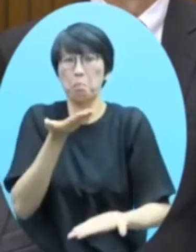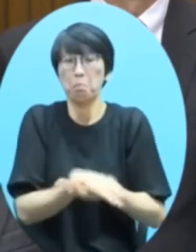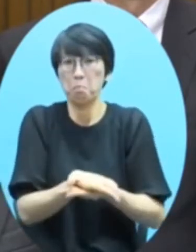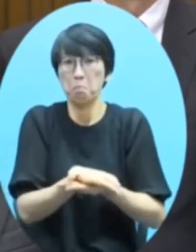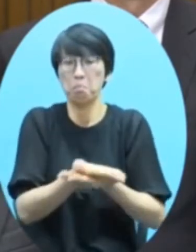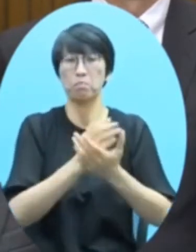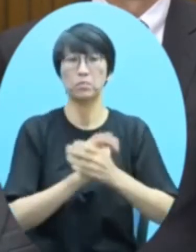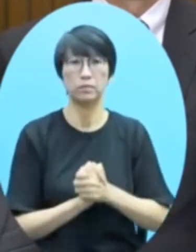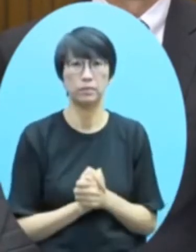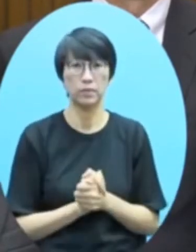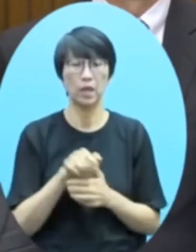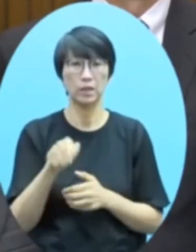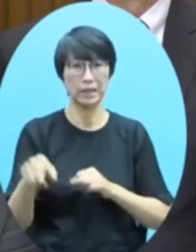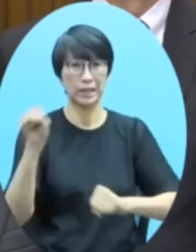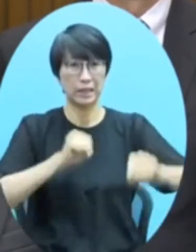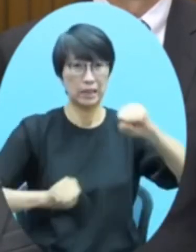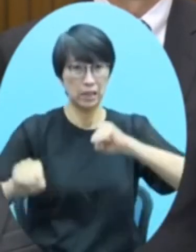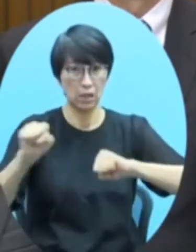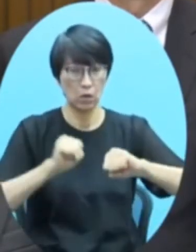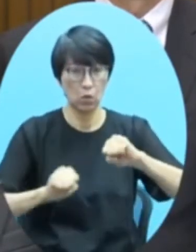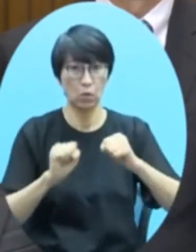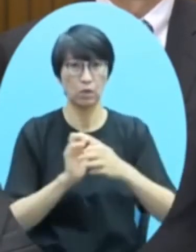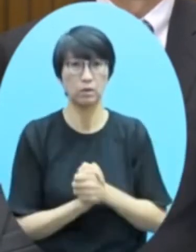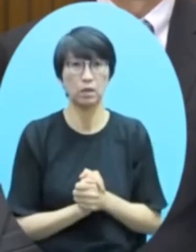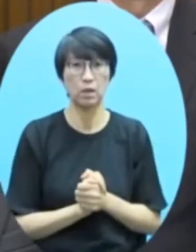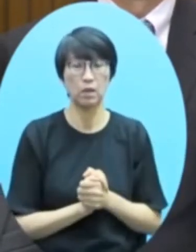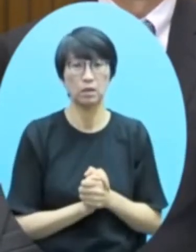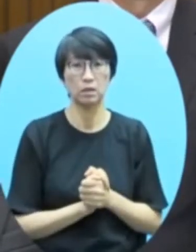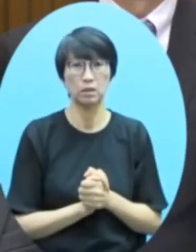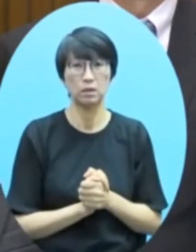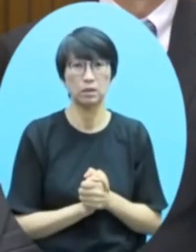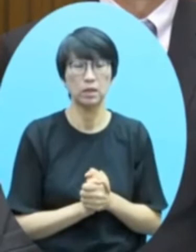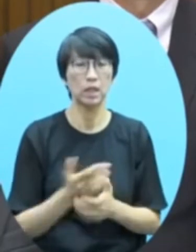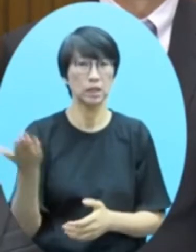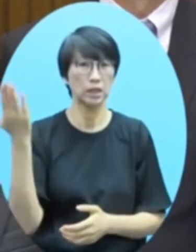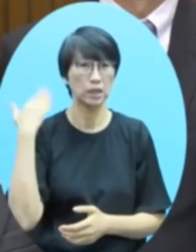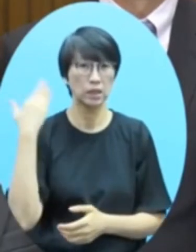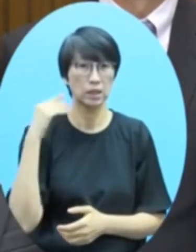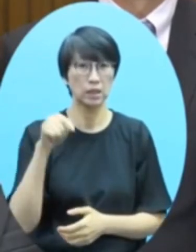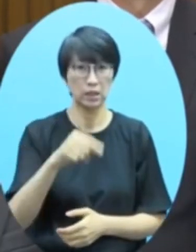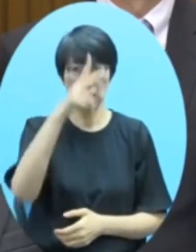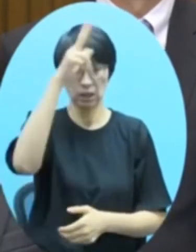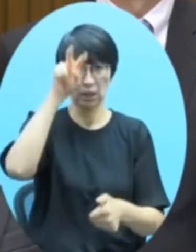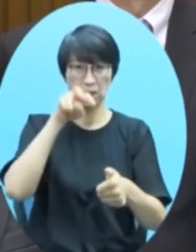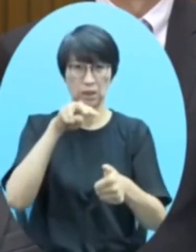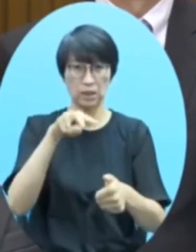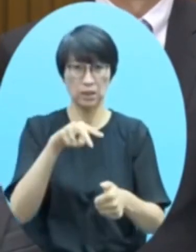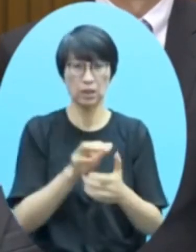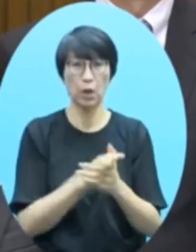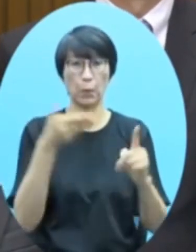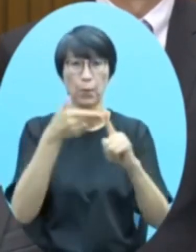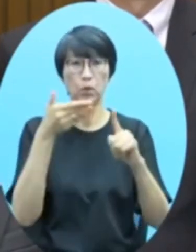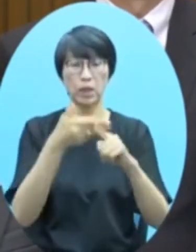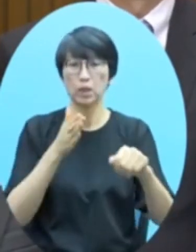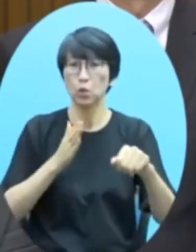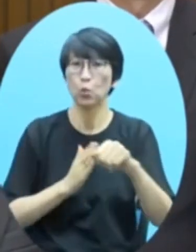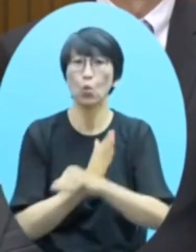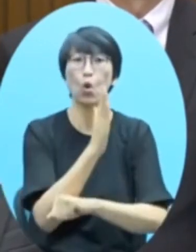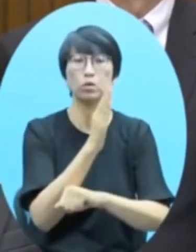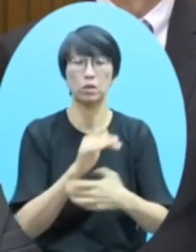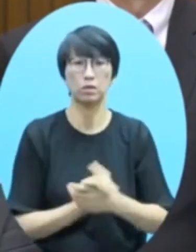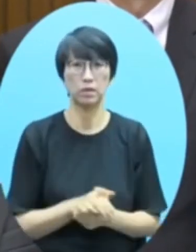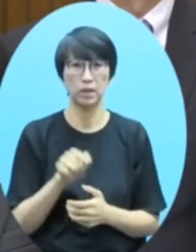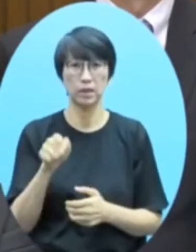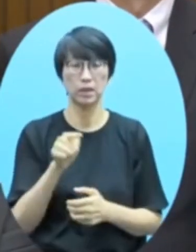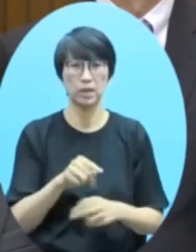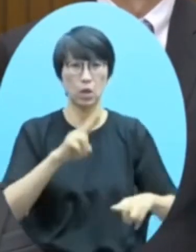這些行為已經遠遠超越了原來的政治訴求，這些挑戰